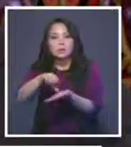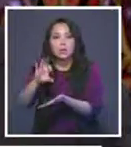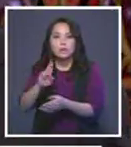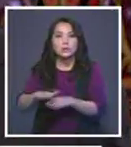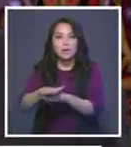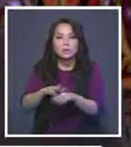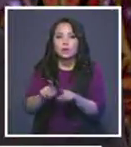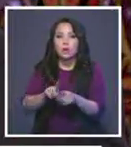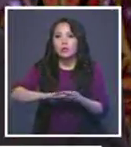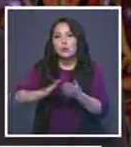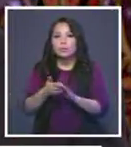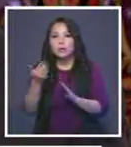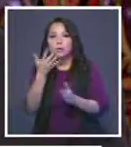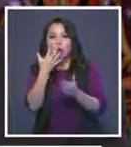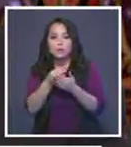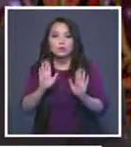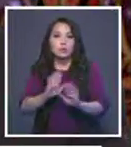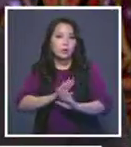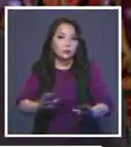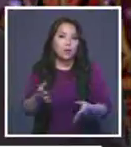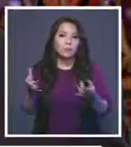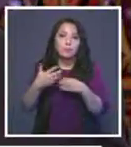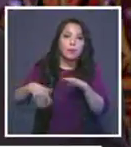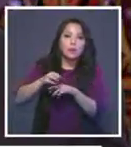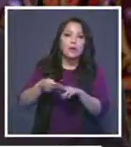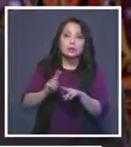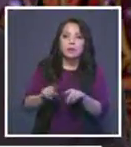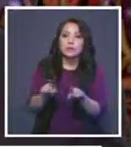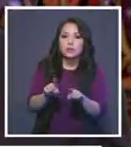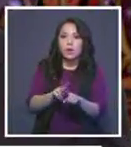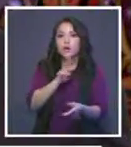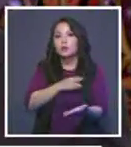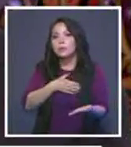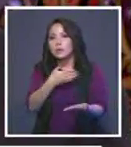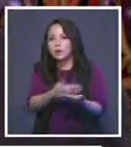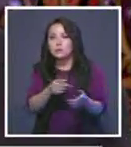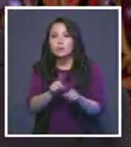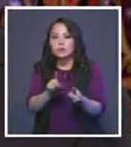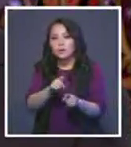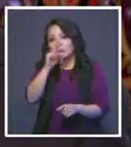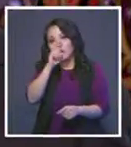әлеуметтік, болмаса жаңа тұрмыстық мәселелер ғана емес, барлық мәселелерді бір